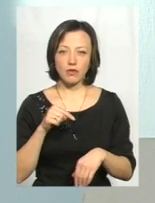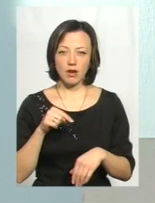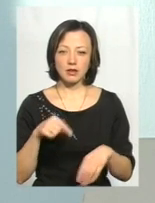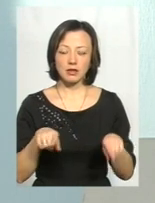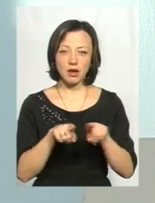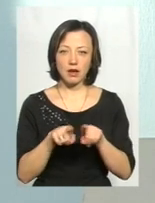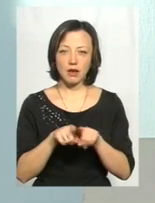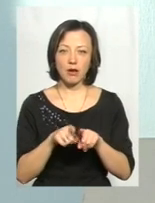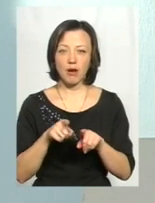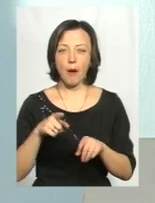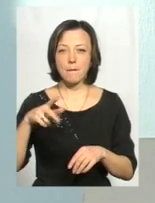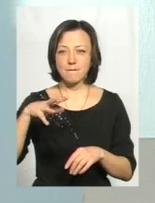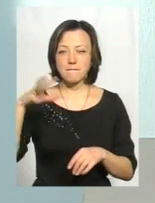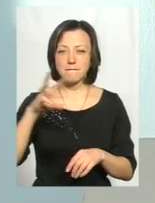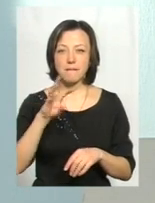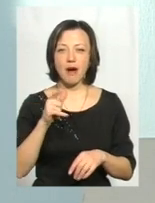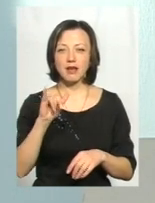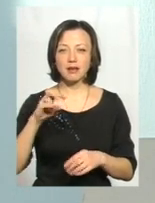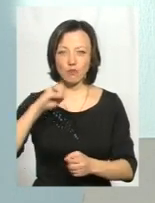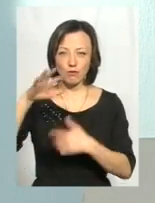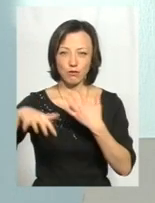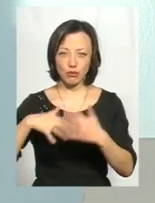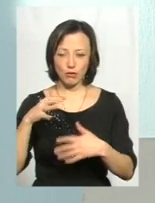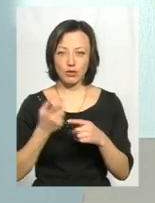такі, як магнітні бурі, таке явище. Тобто,